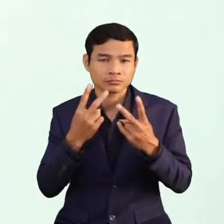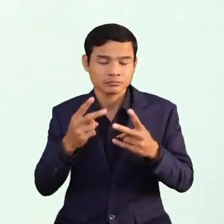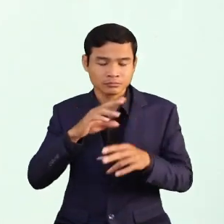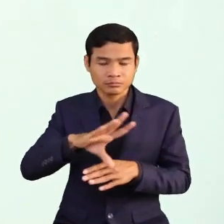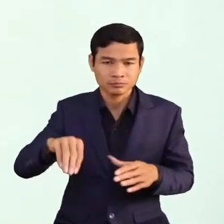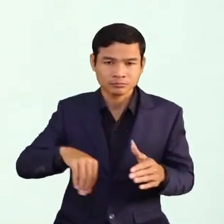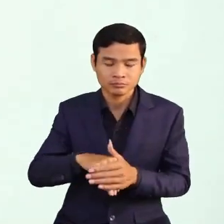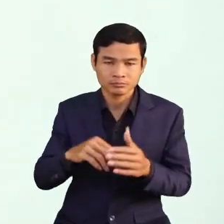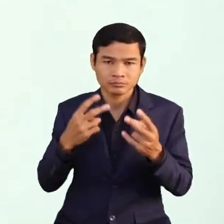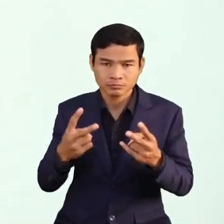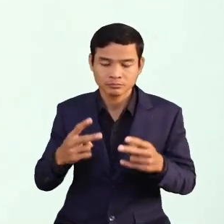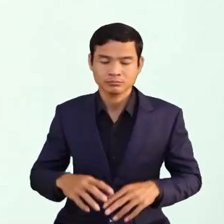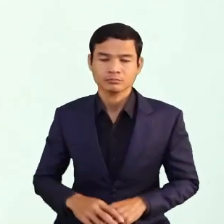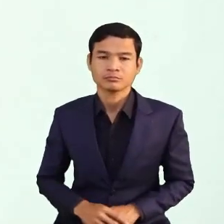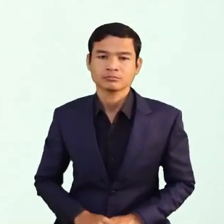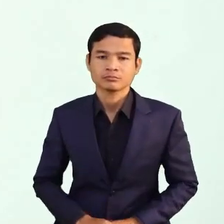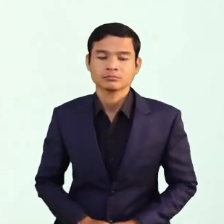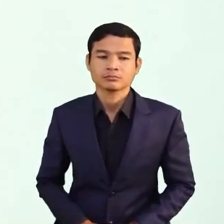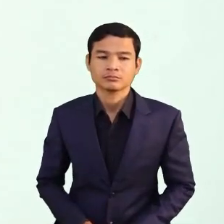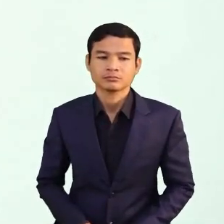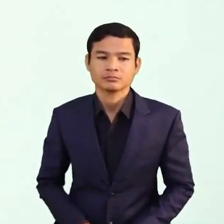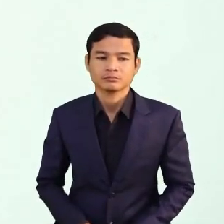ស់គ្នា